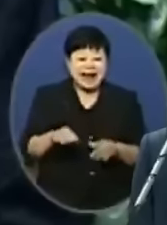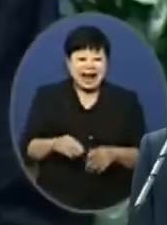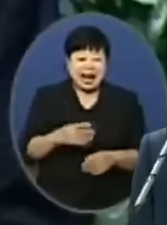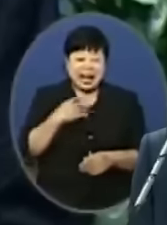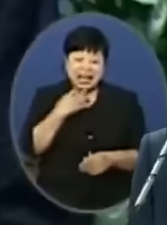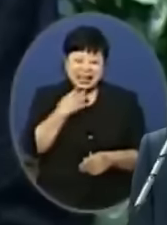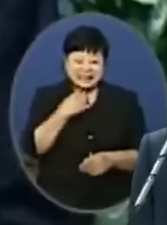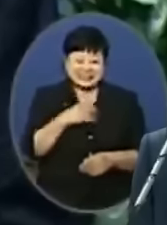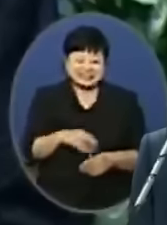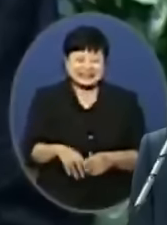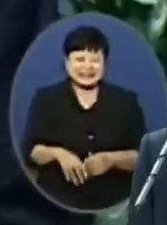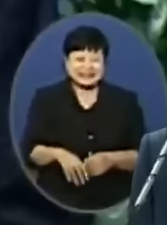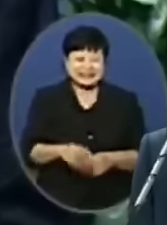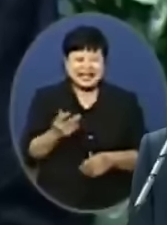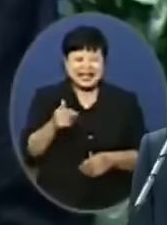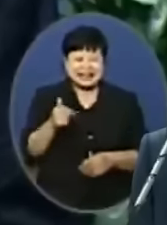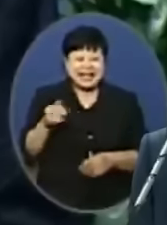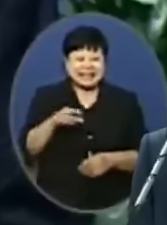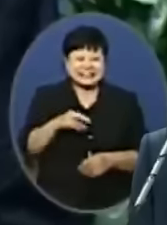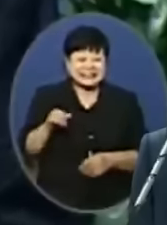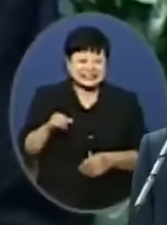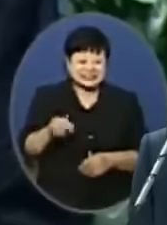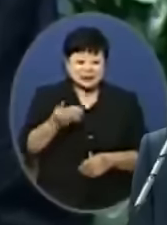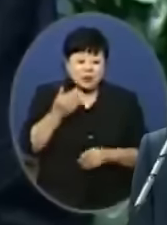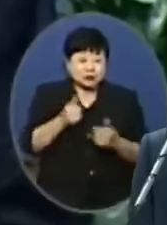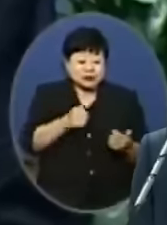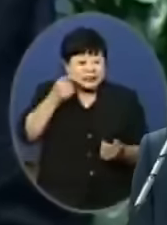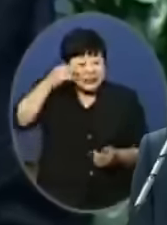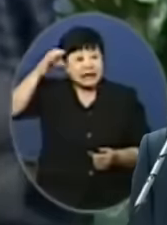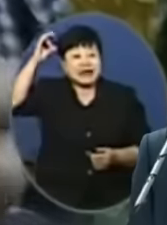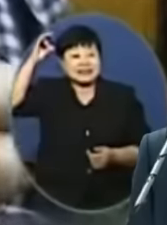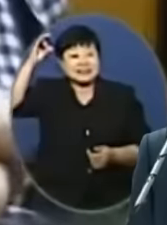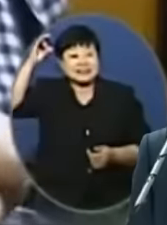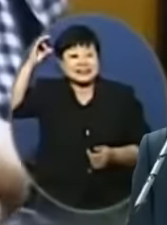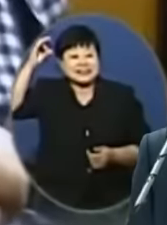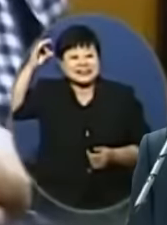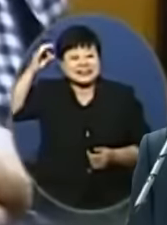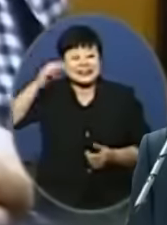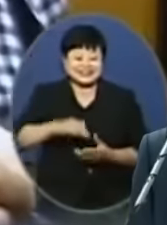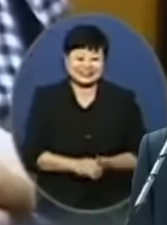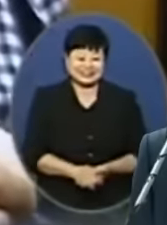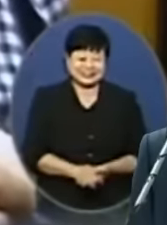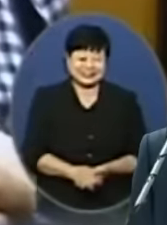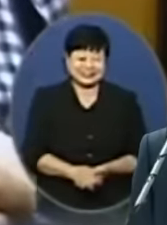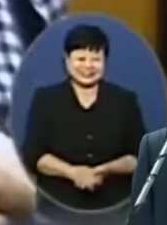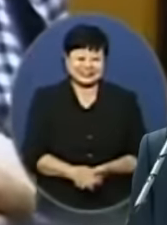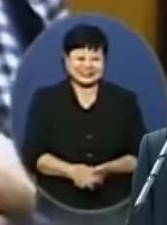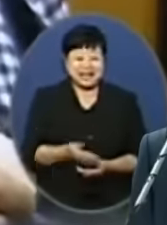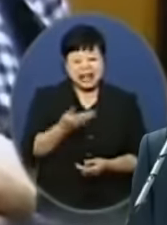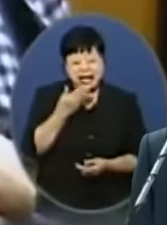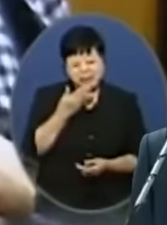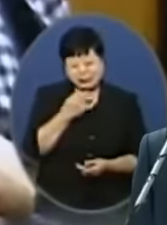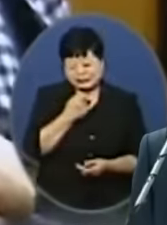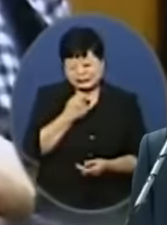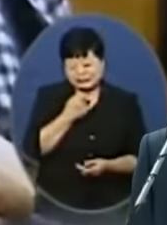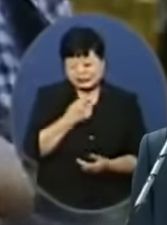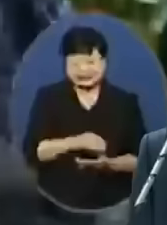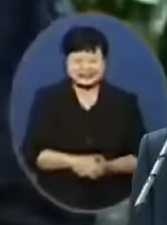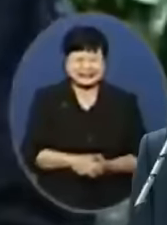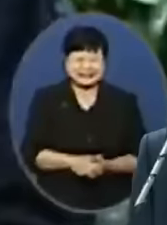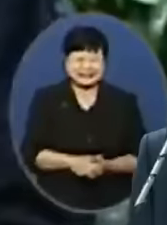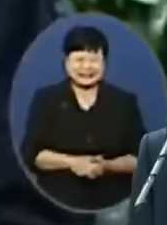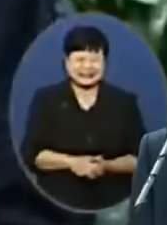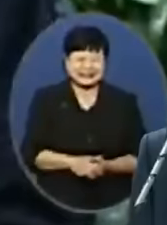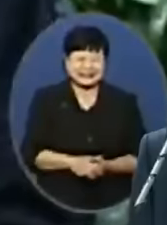가져왔는데 인천에서 낙지 먹었다 죽었다는 생각이 나가지고서 저 젓가락이 안 가요.